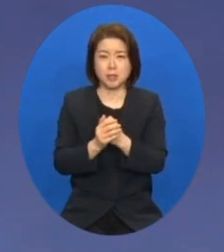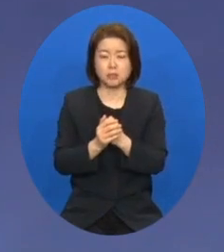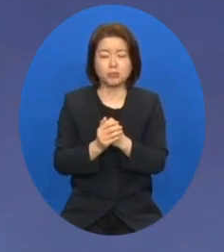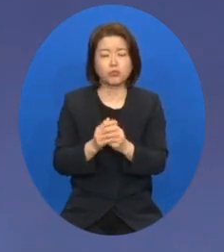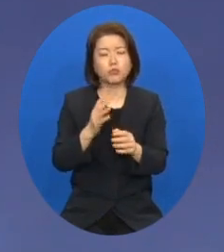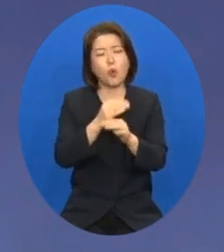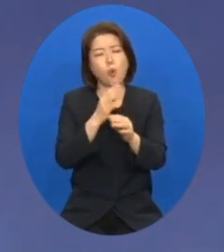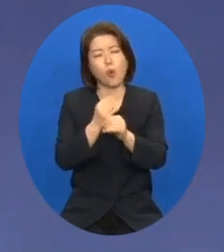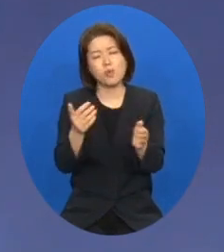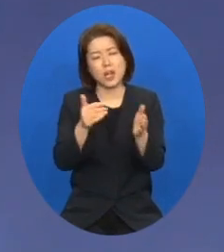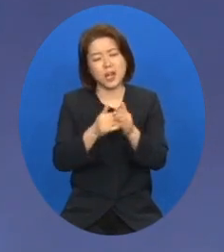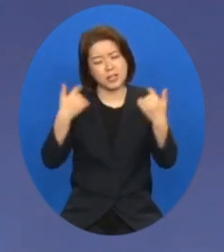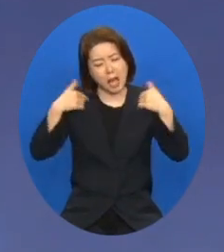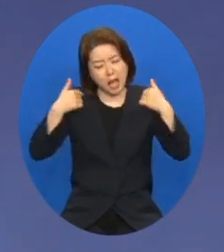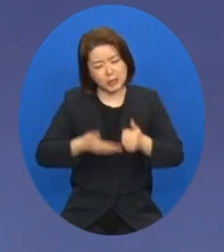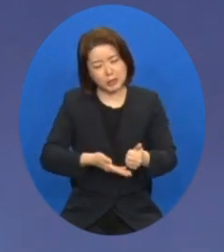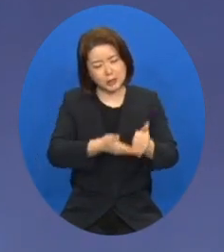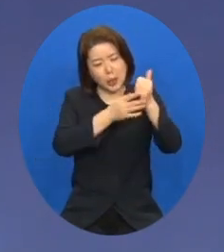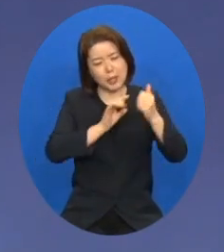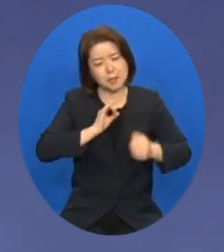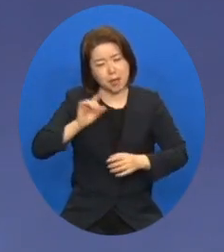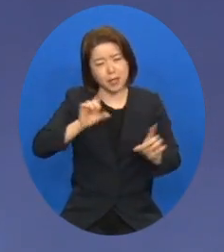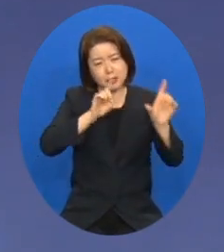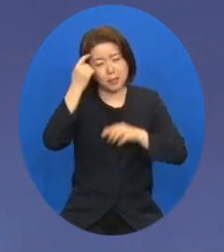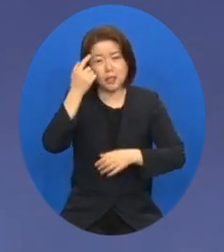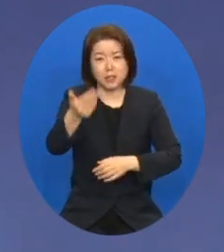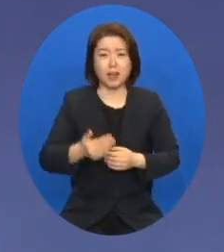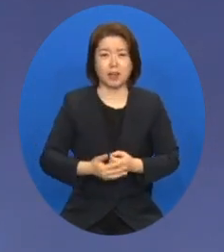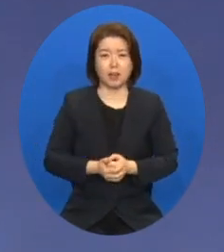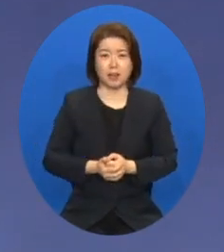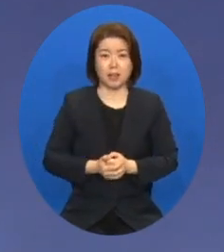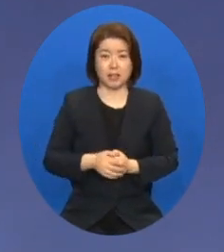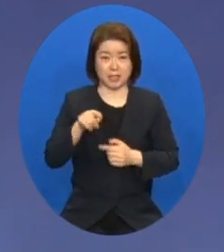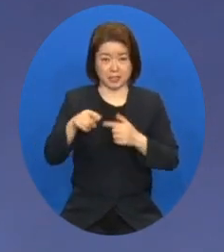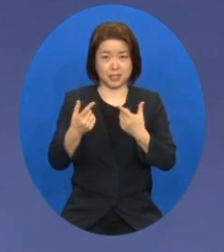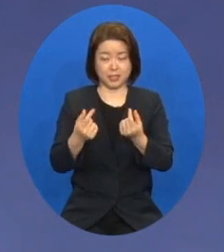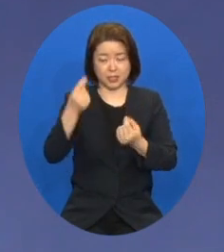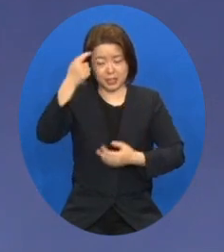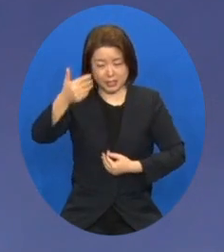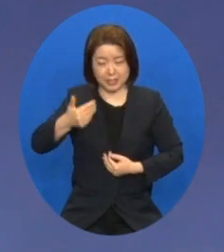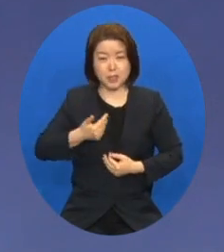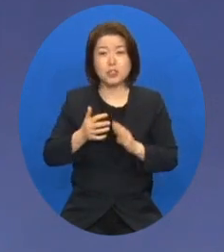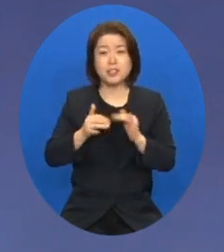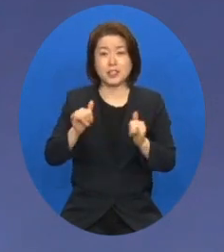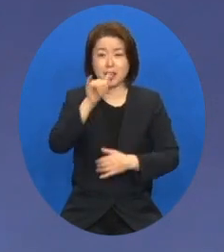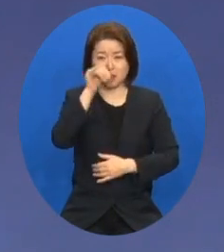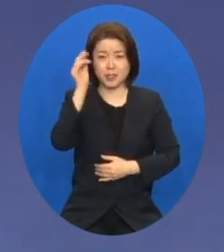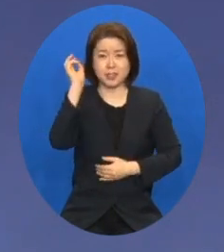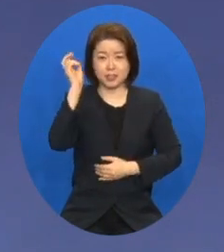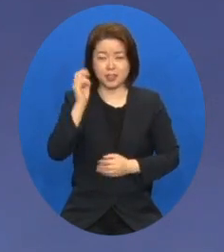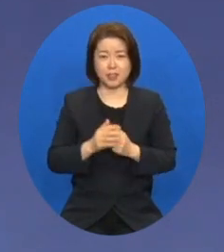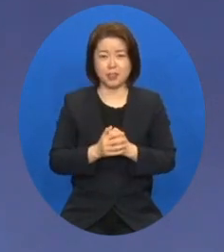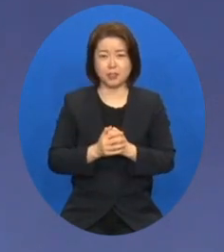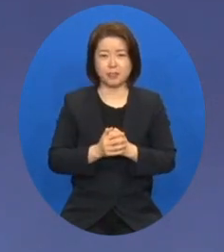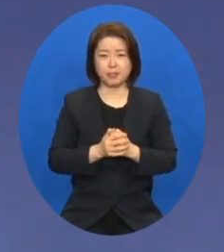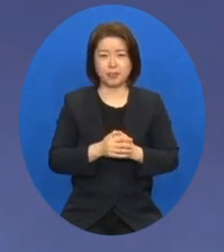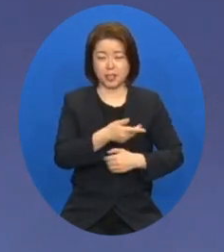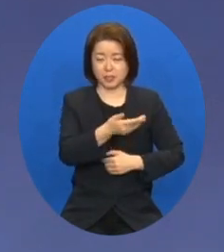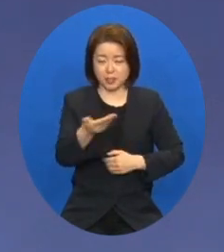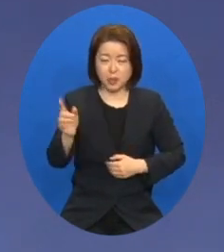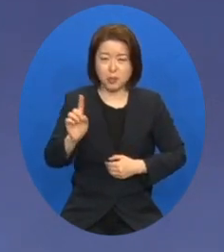언제까지 그렇게 섬기며 살아야만 하는 겁니까 그렇게 질문 하는 분도 있으실 겁니다 잘 몰라서